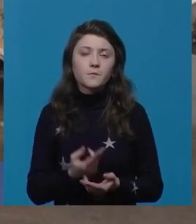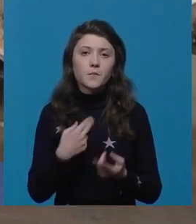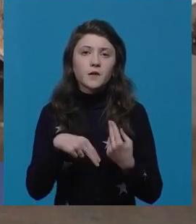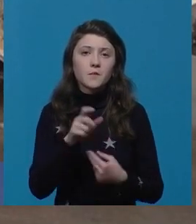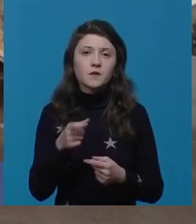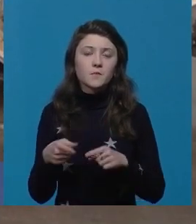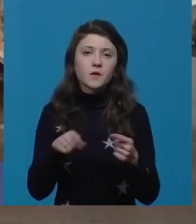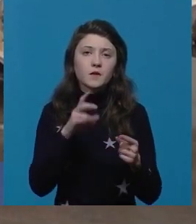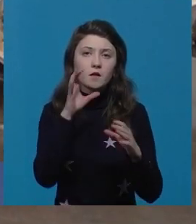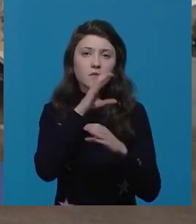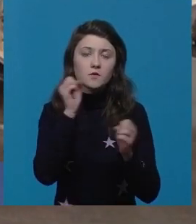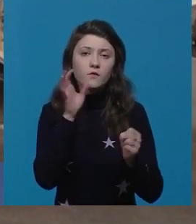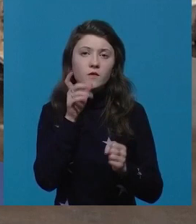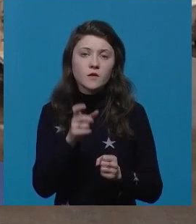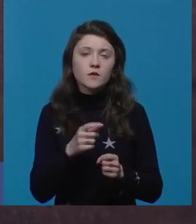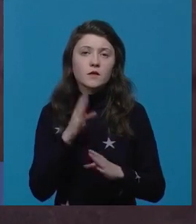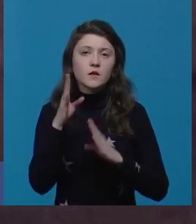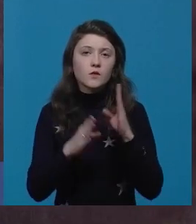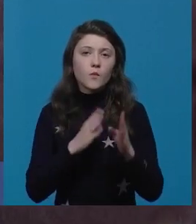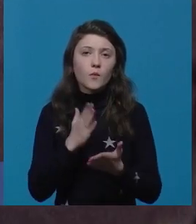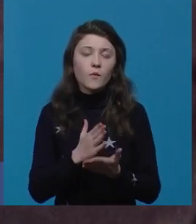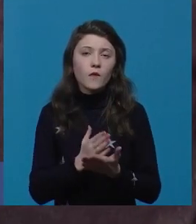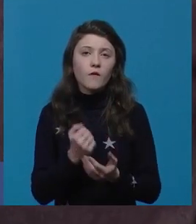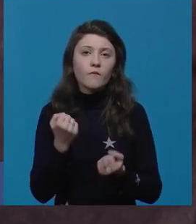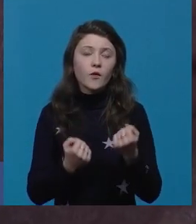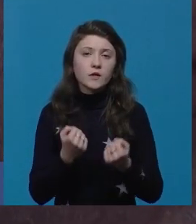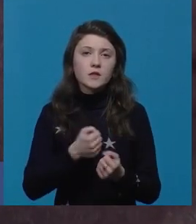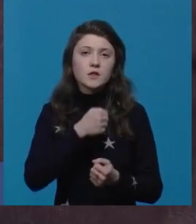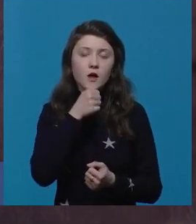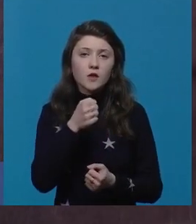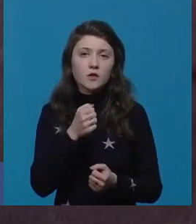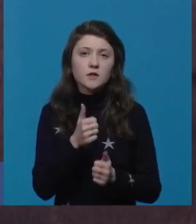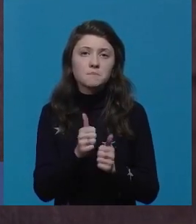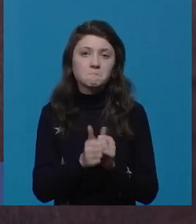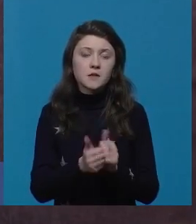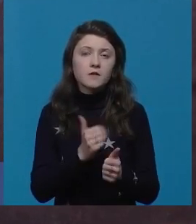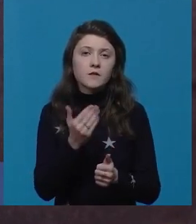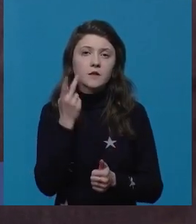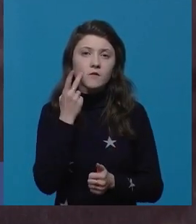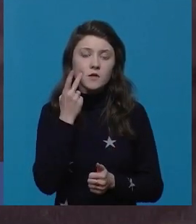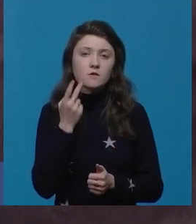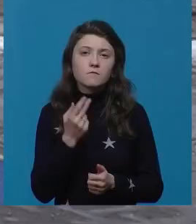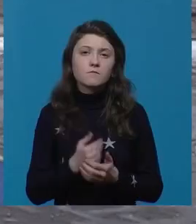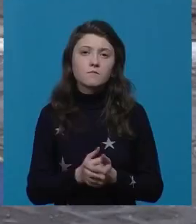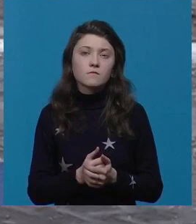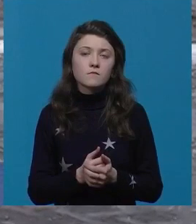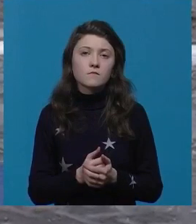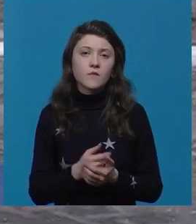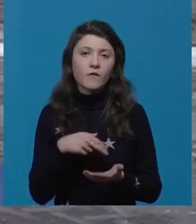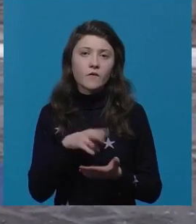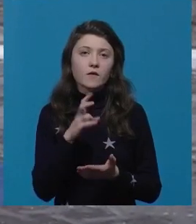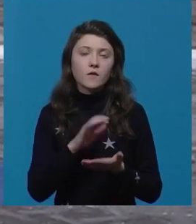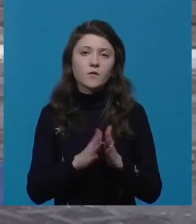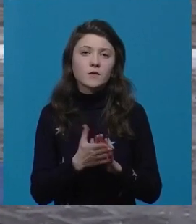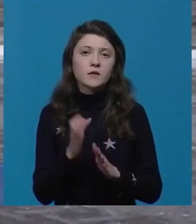зимове утримання. Цілодобово знаходяться водії старшої зміни, і вони завжди готові відреагувати на зміну погодної ситуації. Сергій